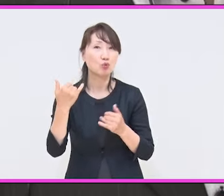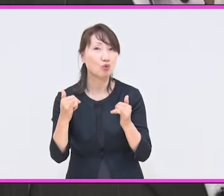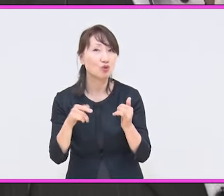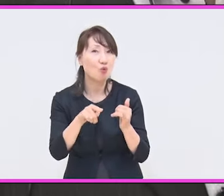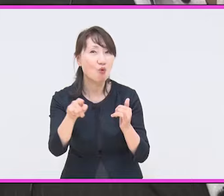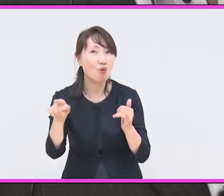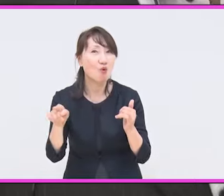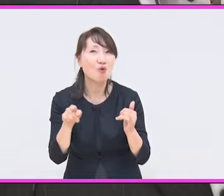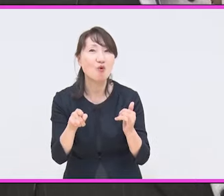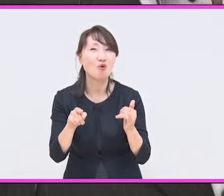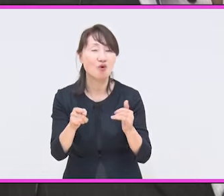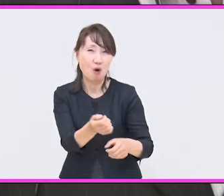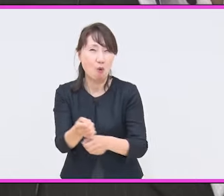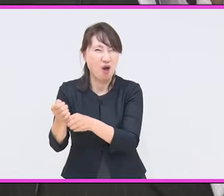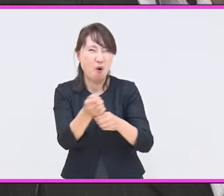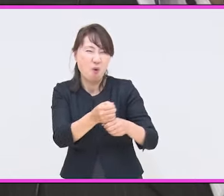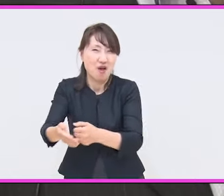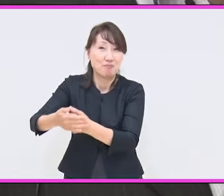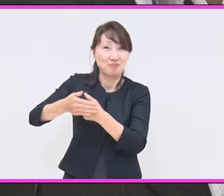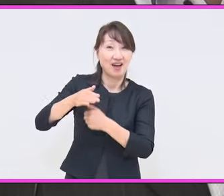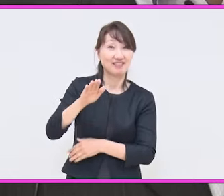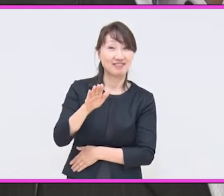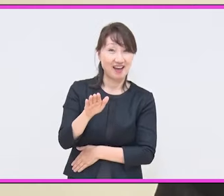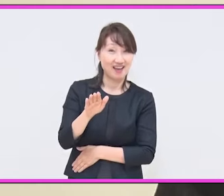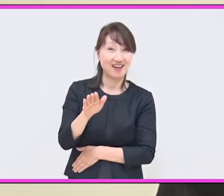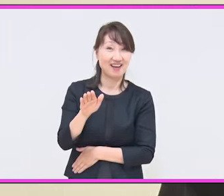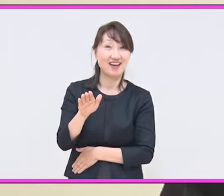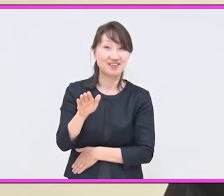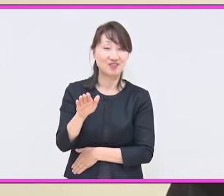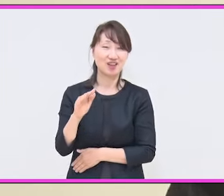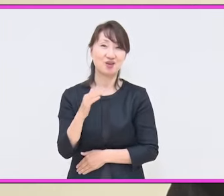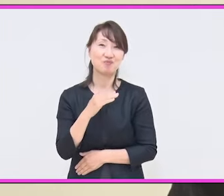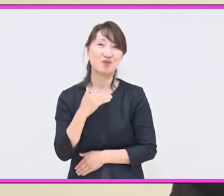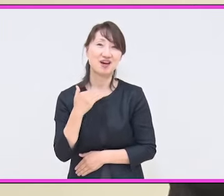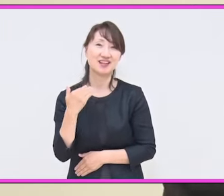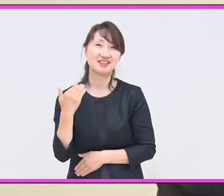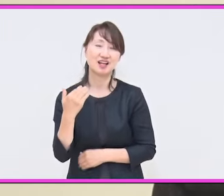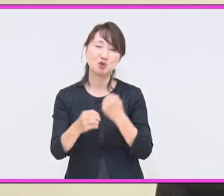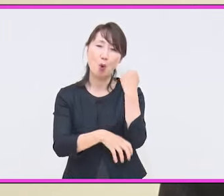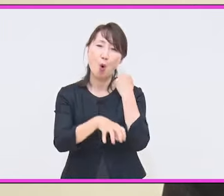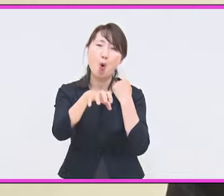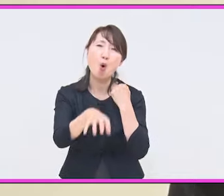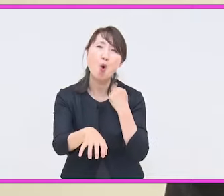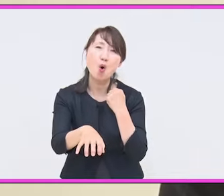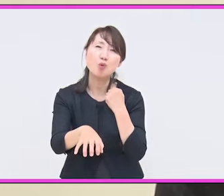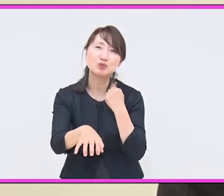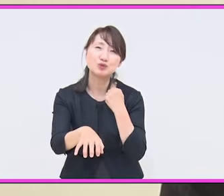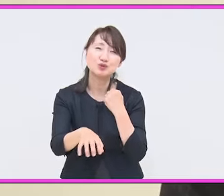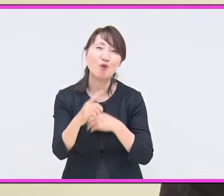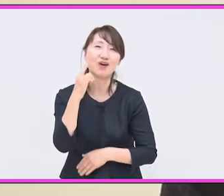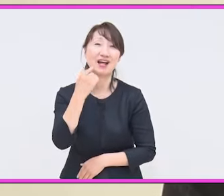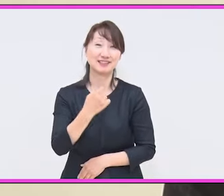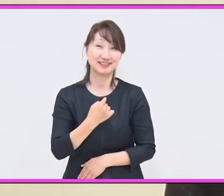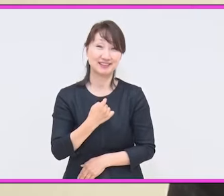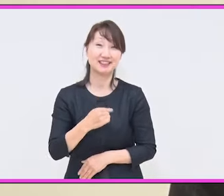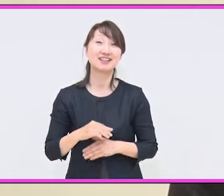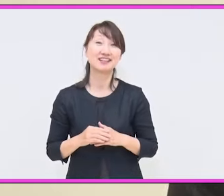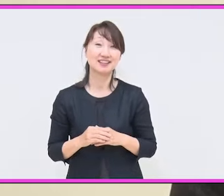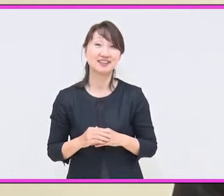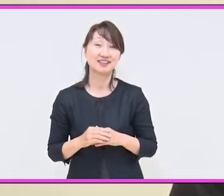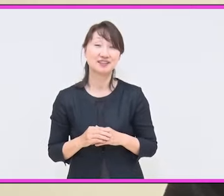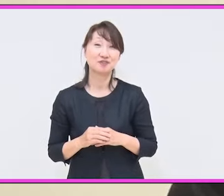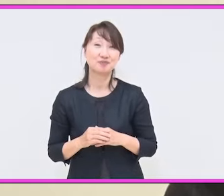がすごい応援してくれて、なんかあの僕たちのホームみたいな感覚になって、